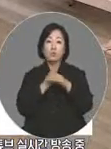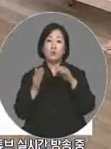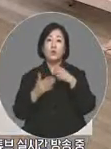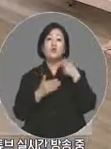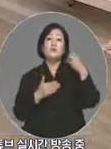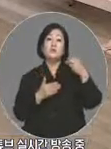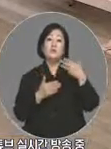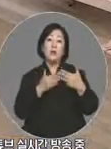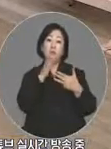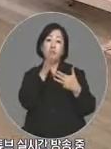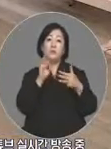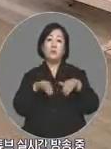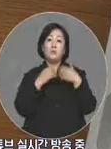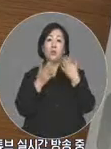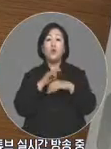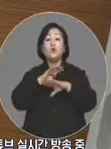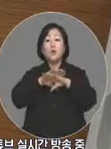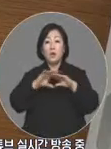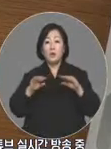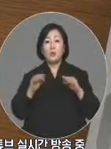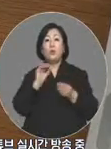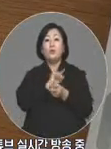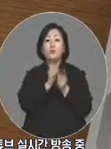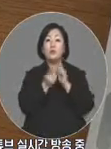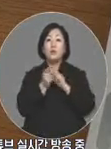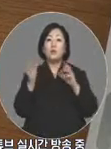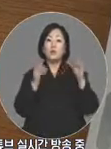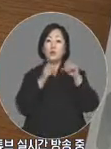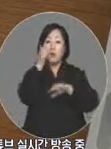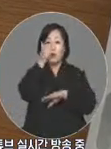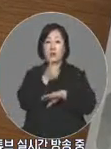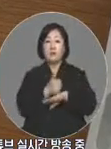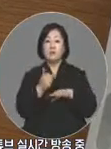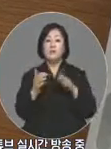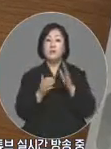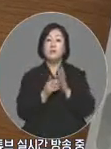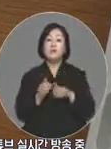가운데 78%를 화해로 이끌었습니다. UBC 뉴스 배윤주입니다.